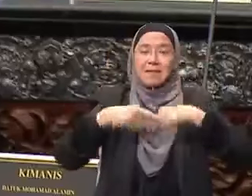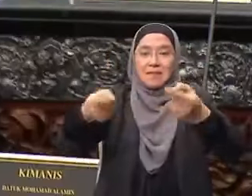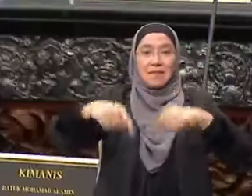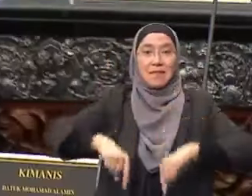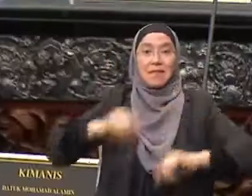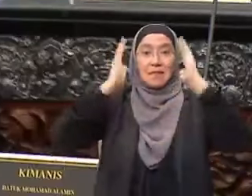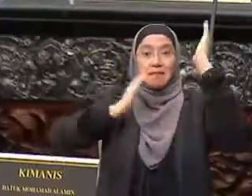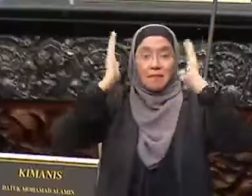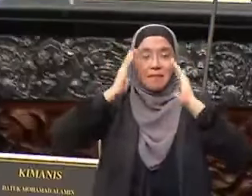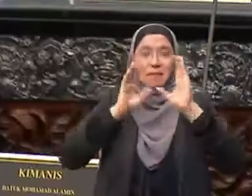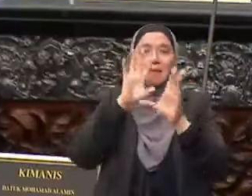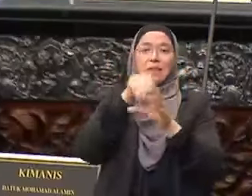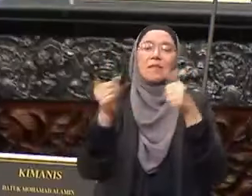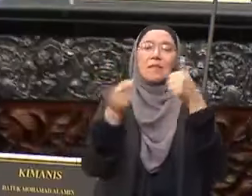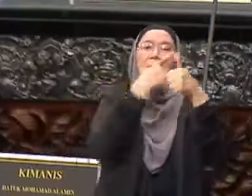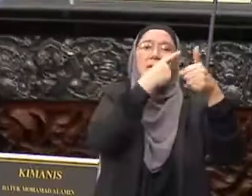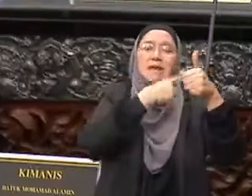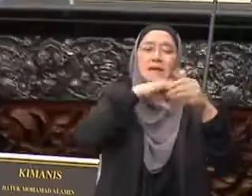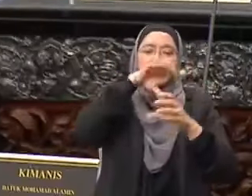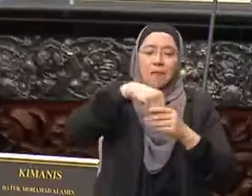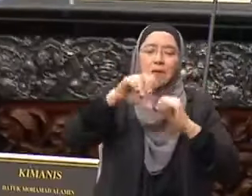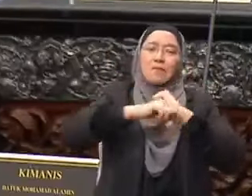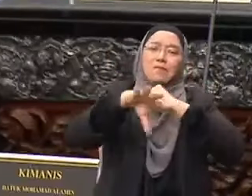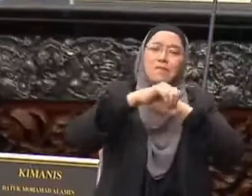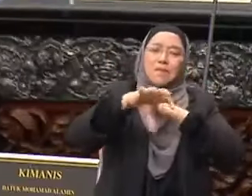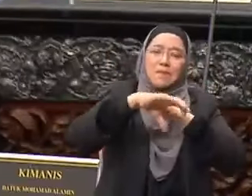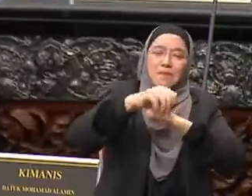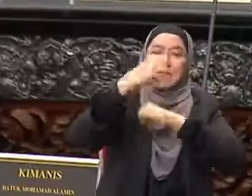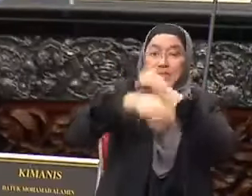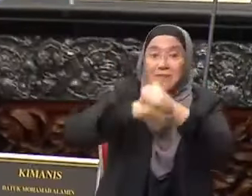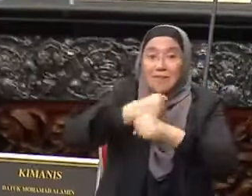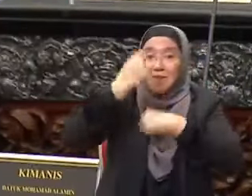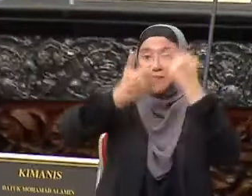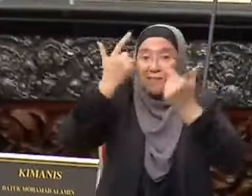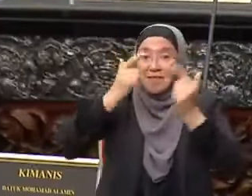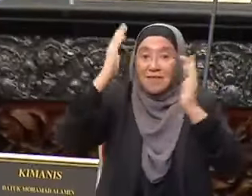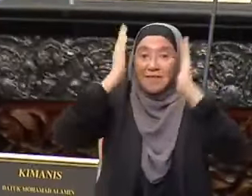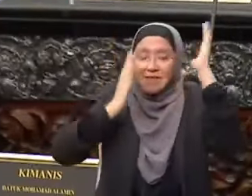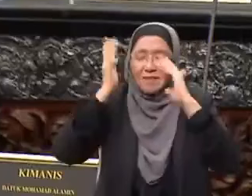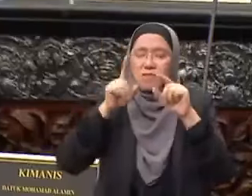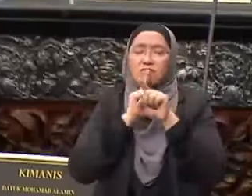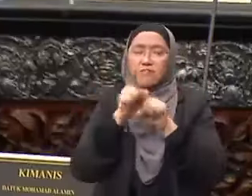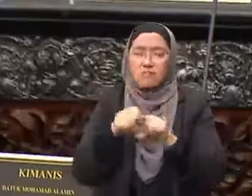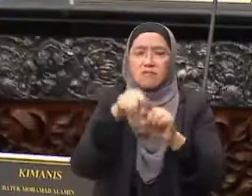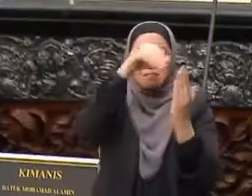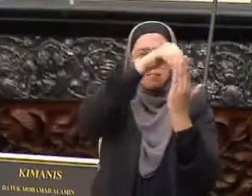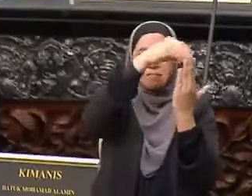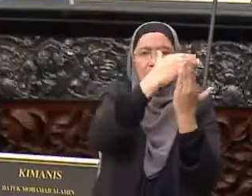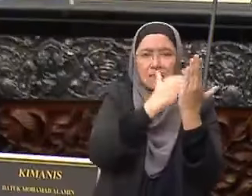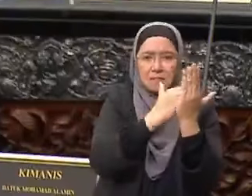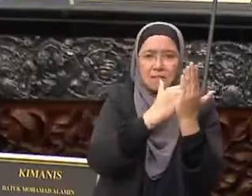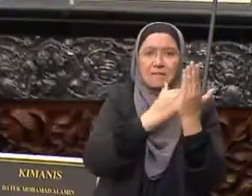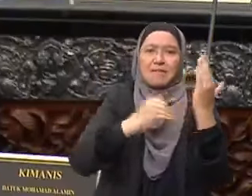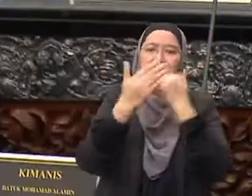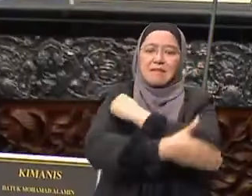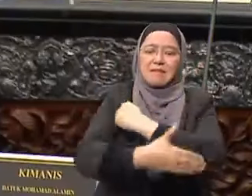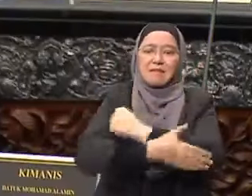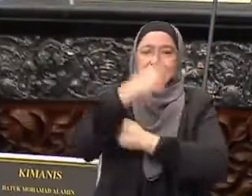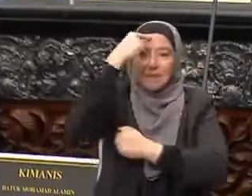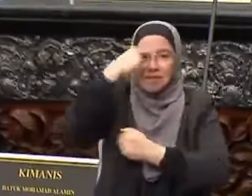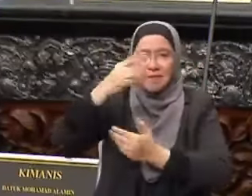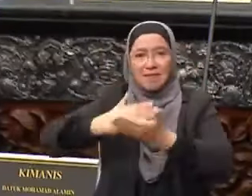pertama kempen tahun melawat Malaysia 2026 yang berupa agenda negara dalam pelancongan bagi menjayakan kempen